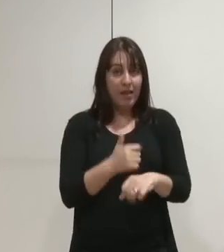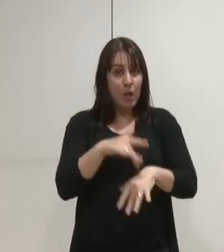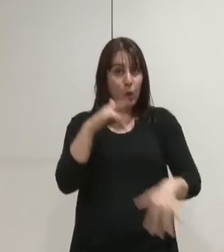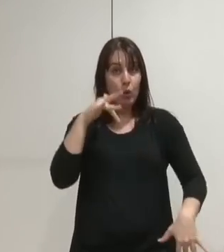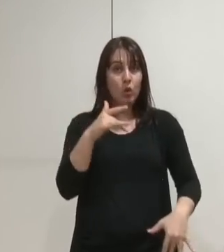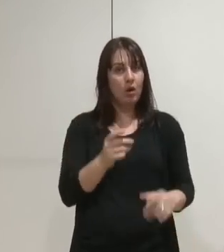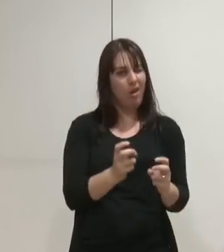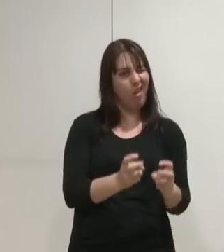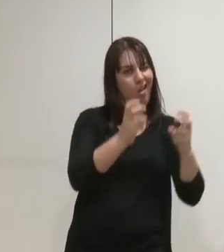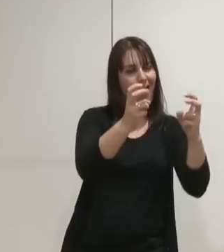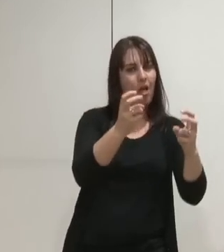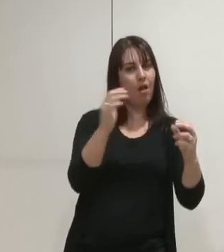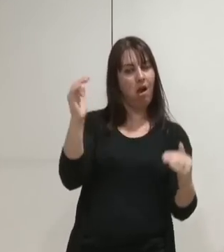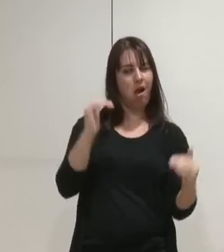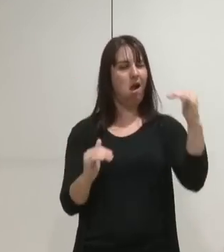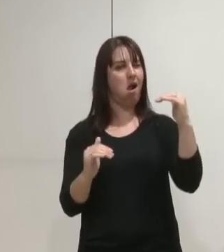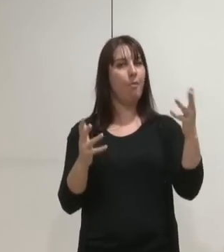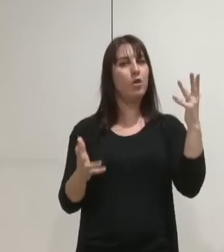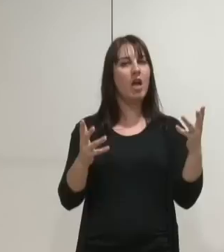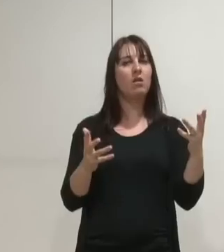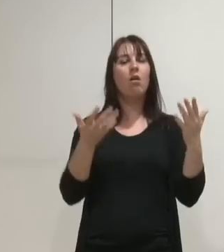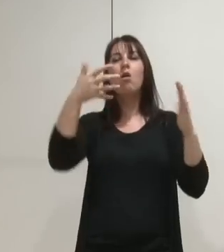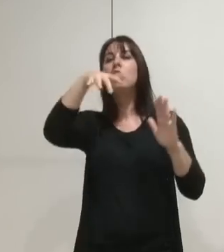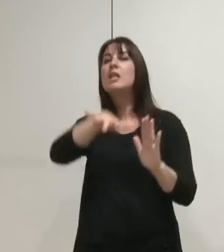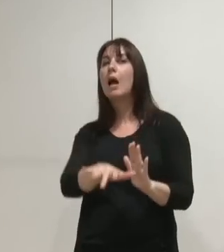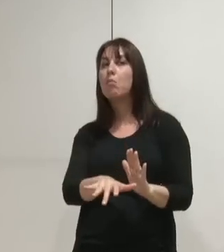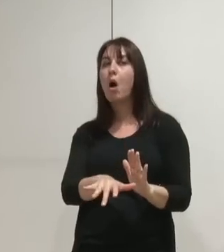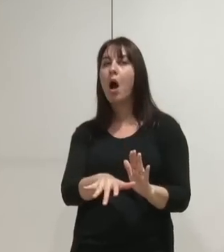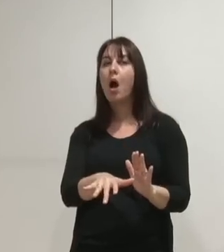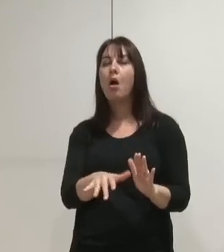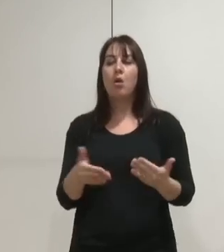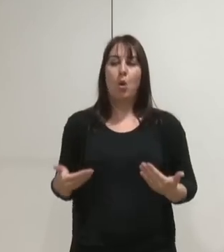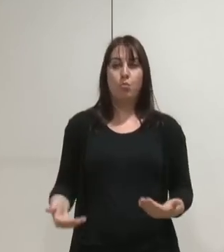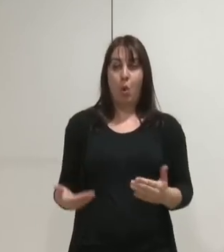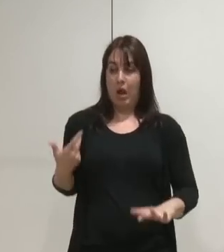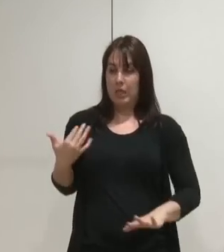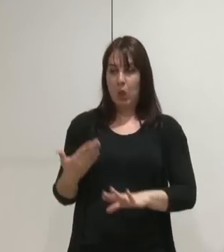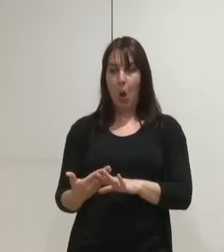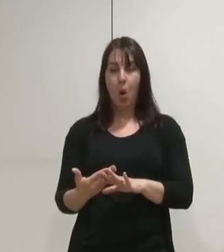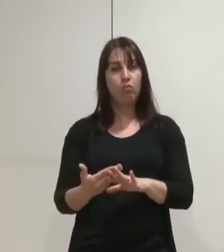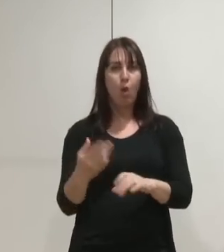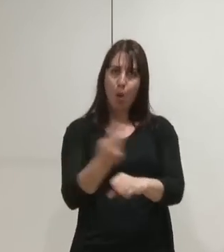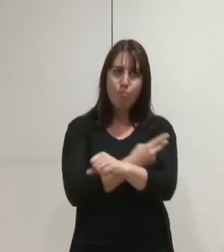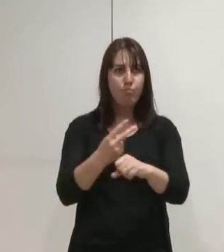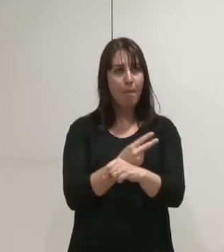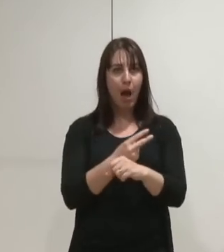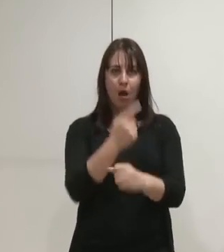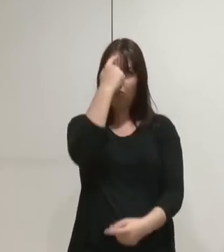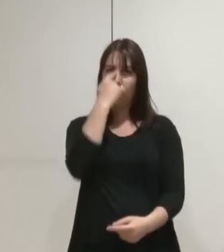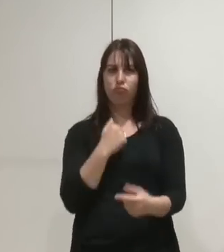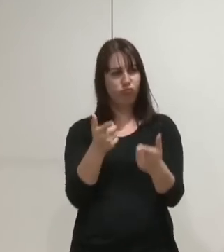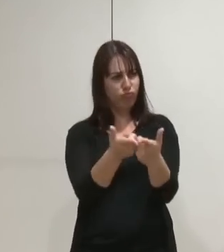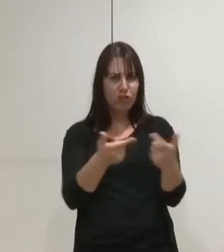il y en aura eu un petit peu plus et au bout de 5 mois pour l'instant la tendance est plutôt bonne il y a une diversité en plus